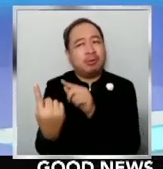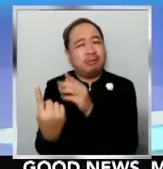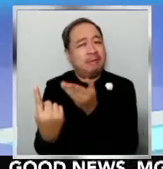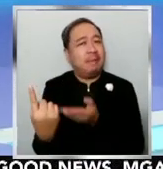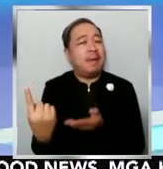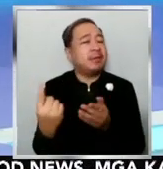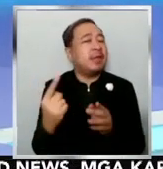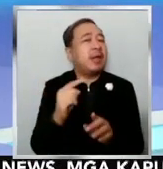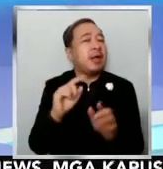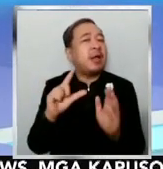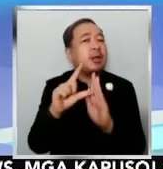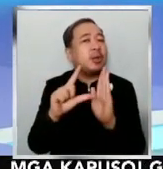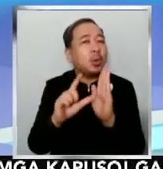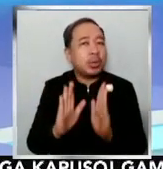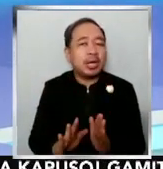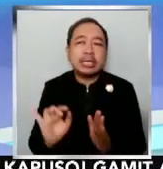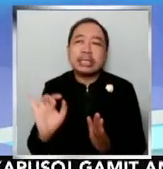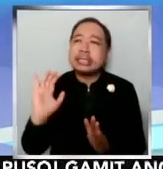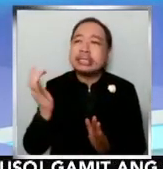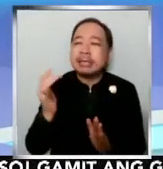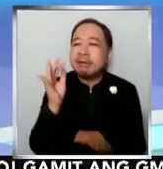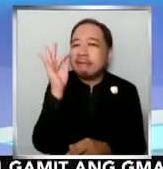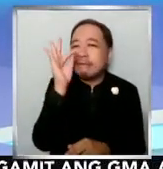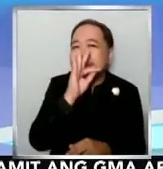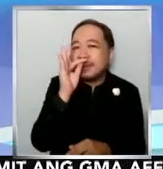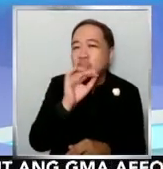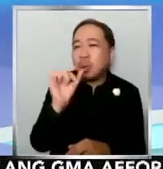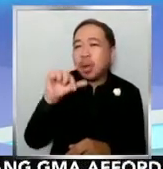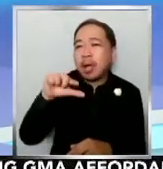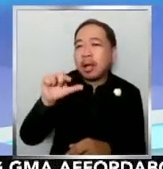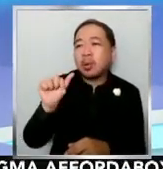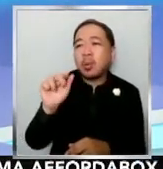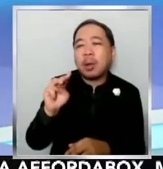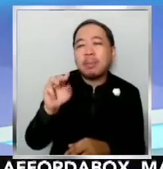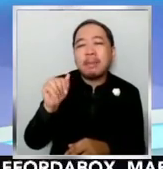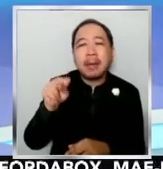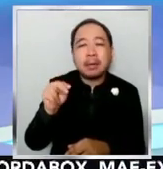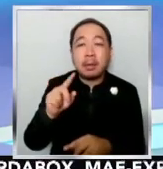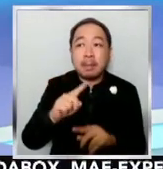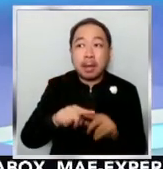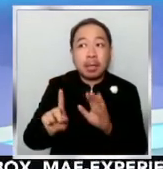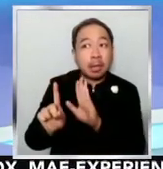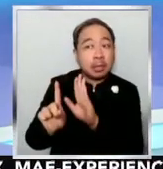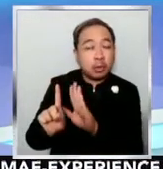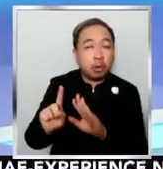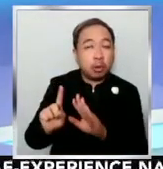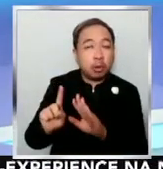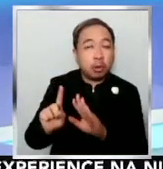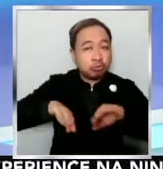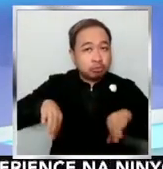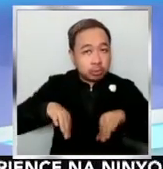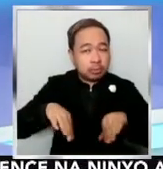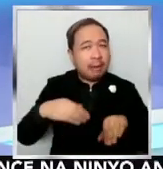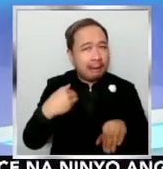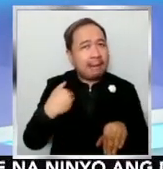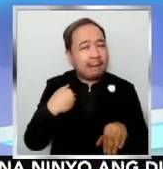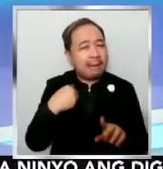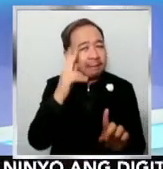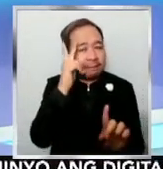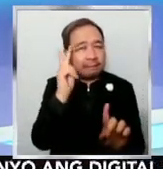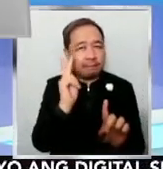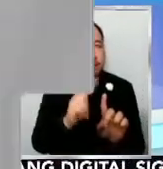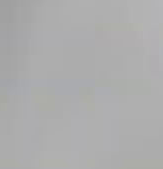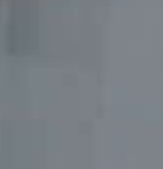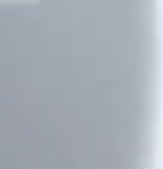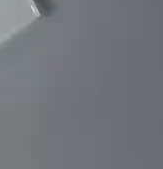Pinoy Aquaman. Pero ang kanyang bawat paglangoy, may mas malalim daw na dahilan. Alamin po yan sa pag-time out ni Chino